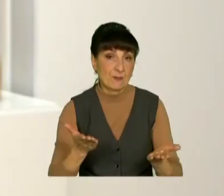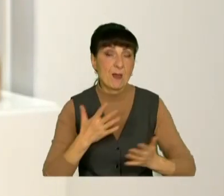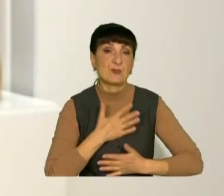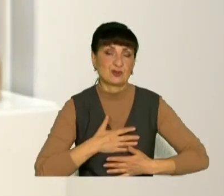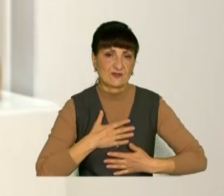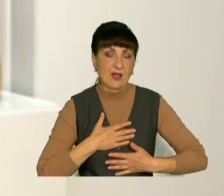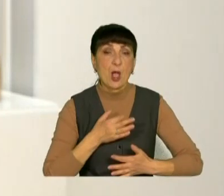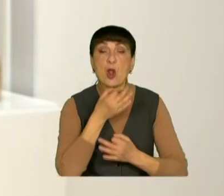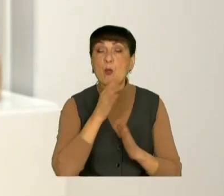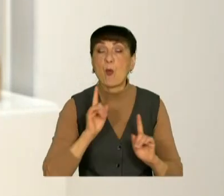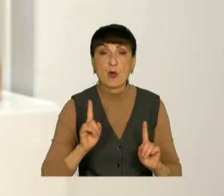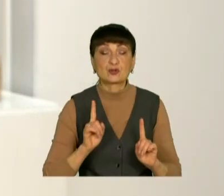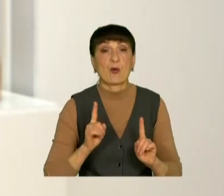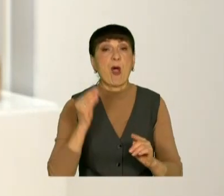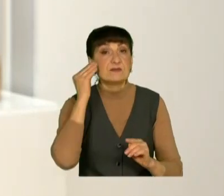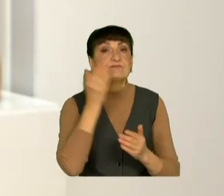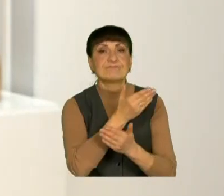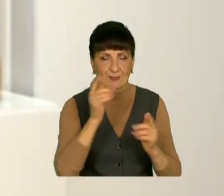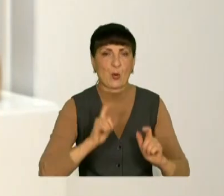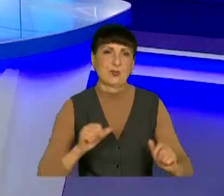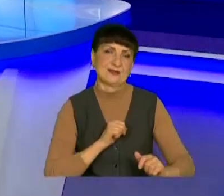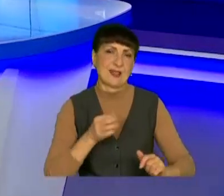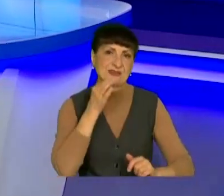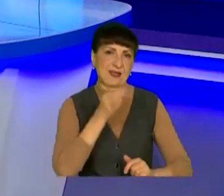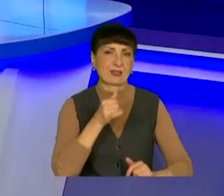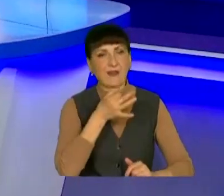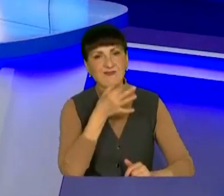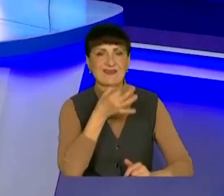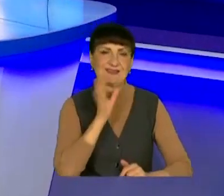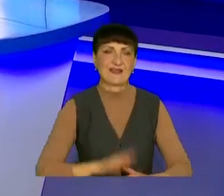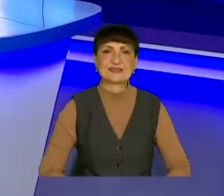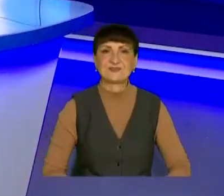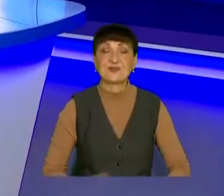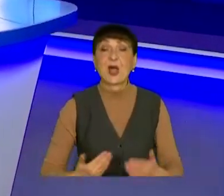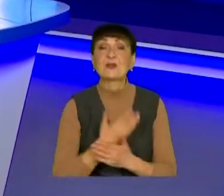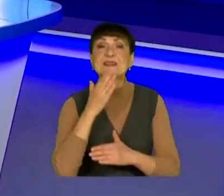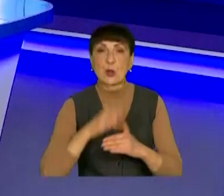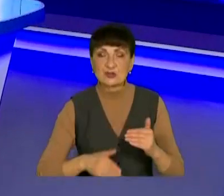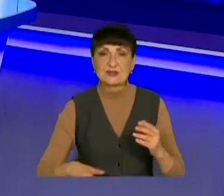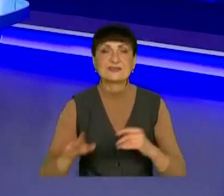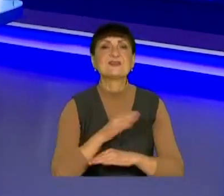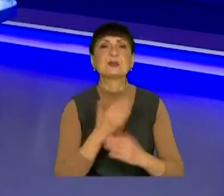переживаниями. В любом случае, оценку даст зритель. И на этом мы с вами прощаемся.